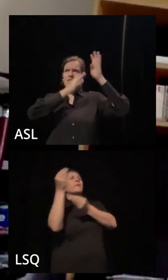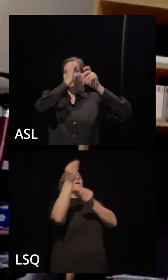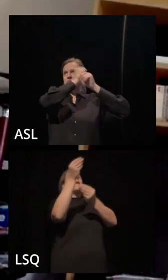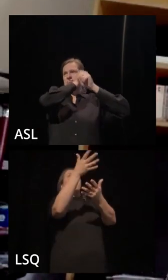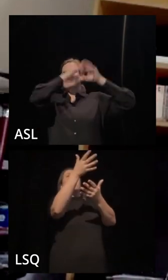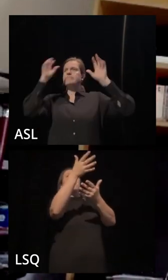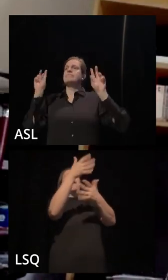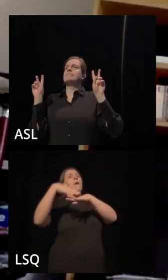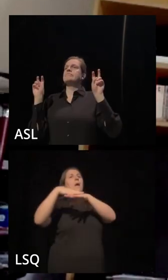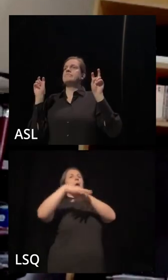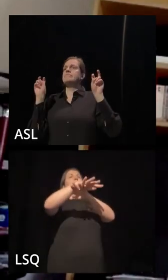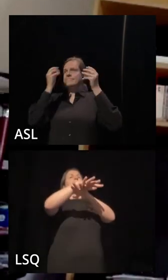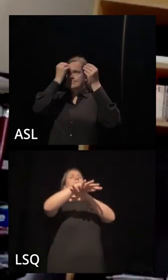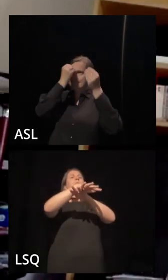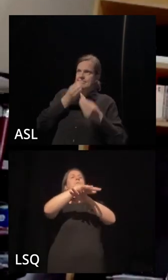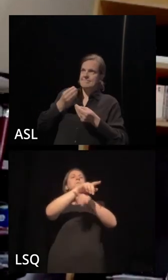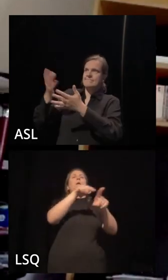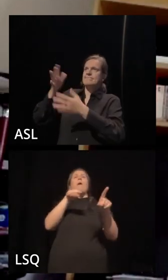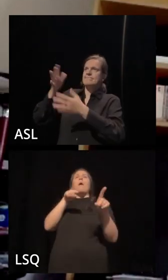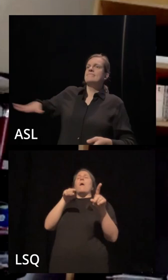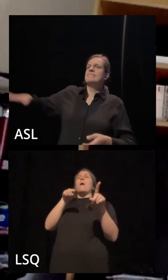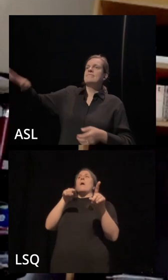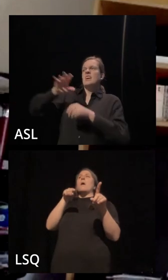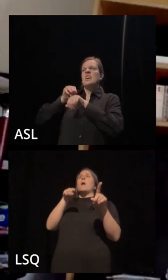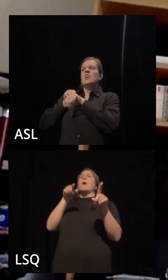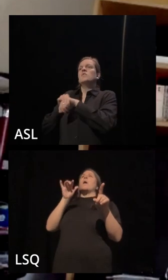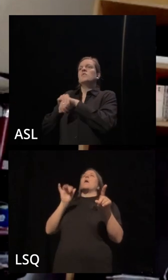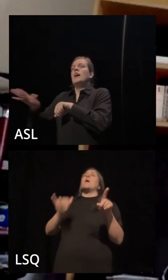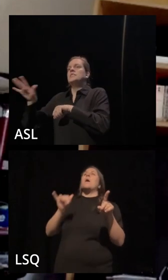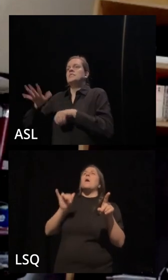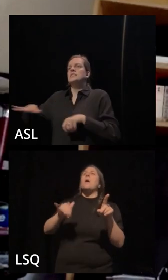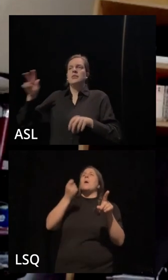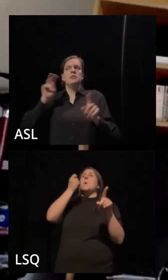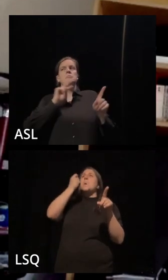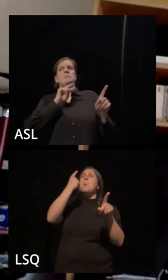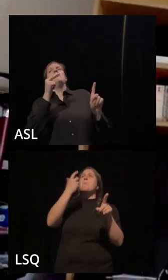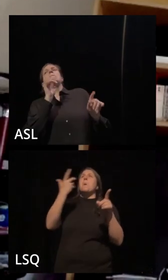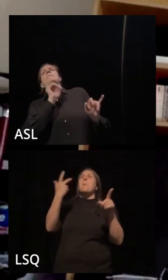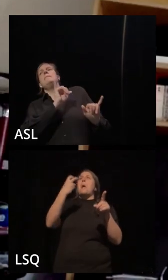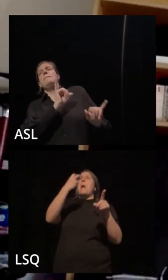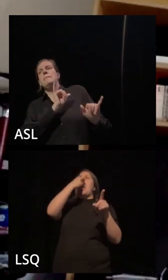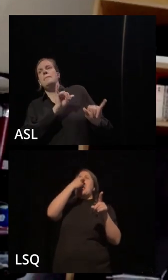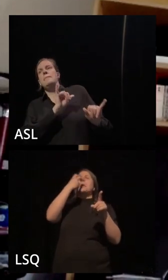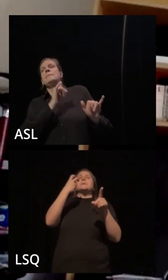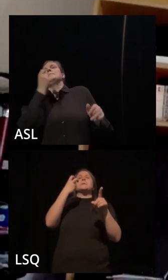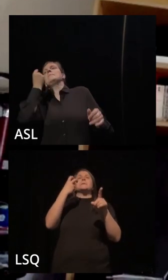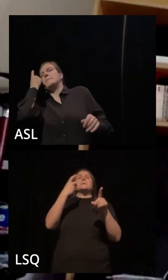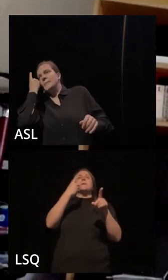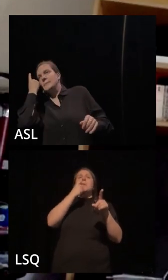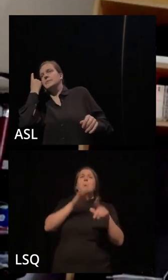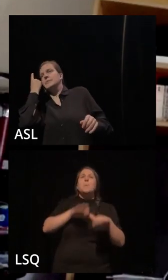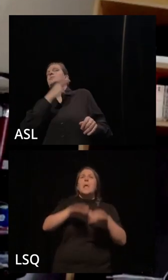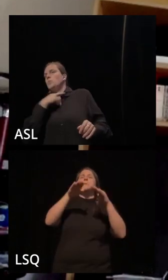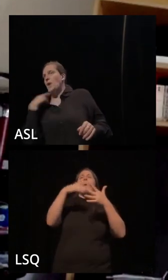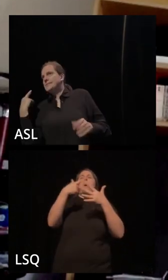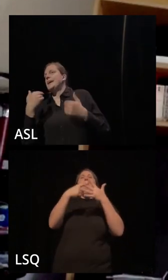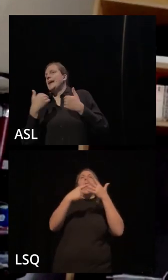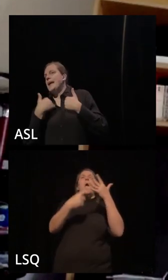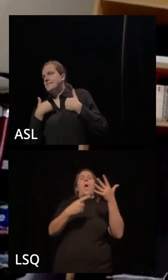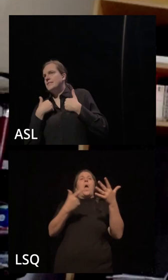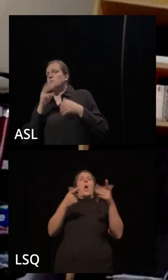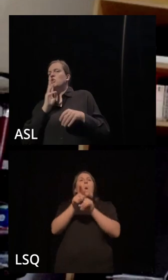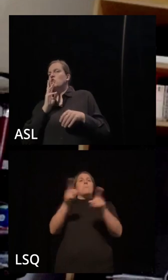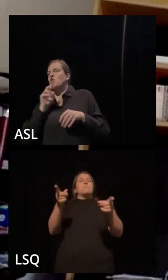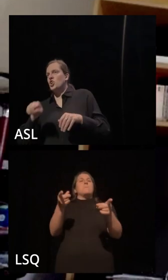et qui ont fait, alors en l'occurrence, là, que le public était sur le risque inondation incollable à la fin,